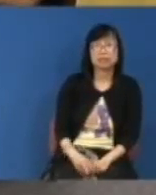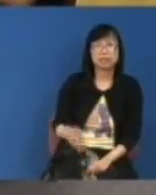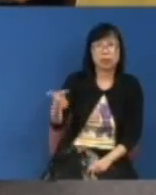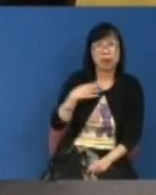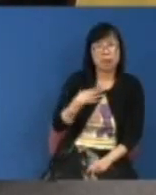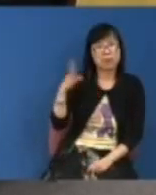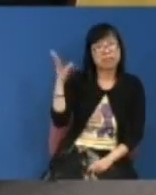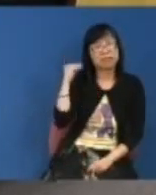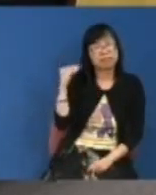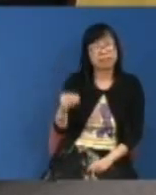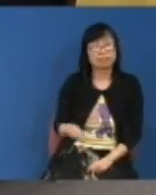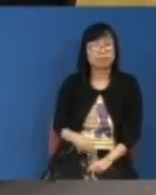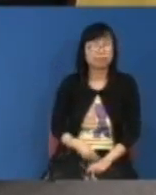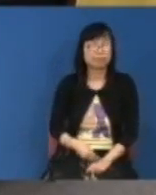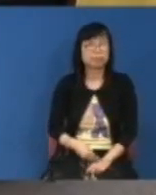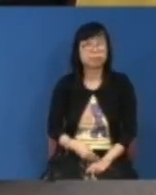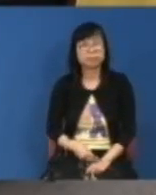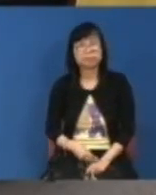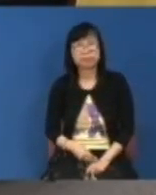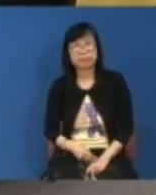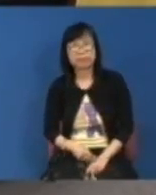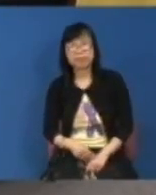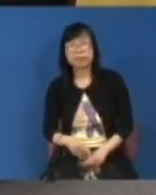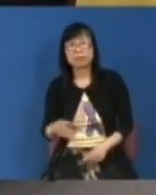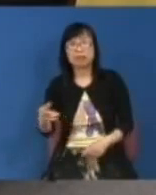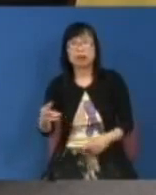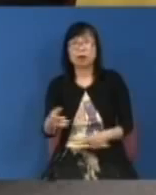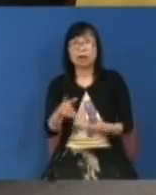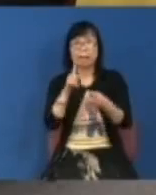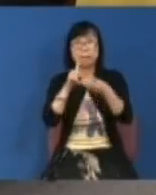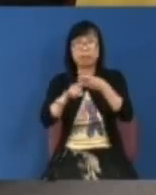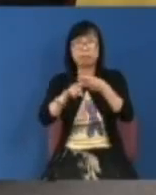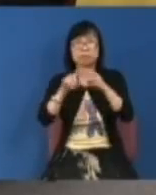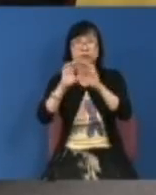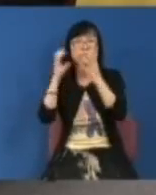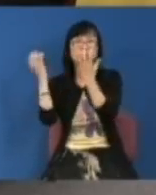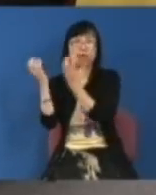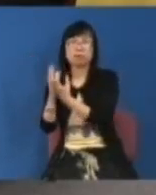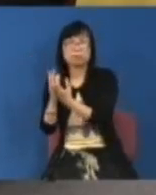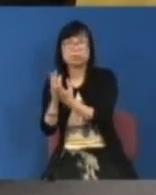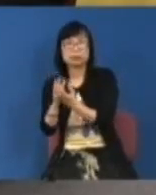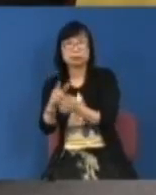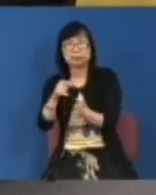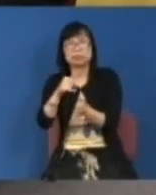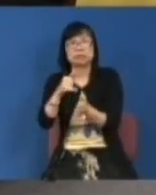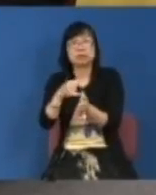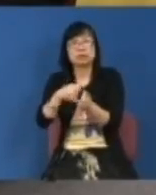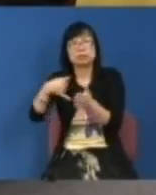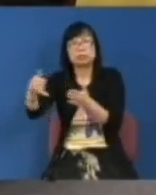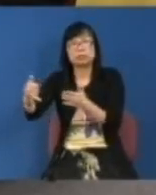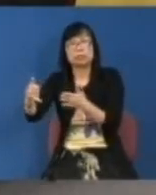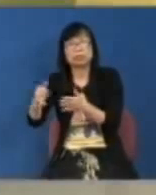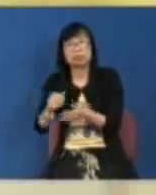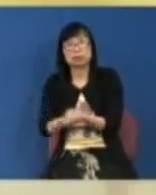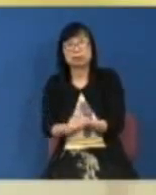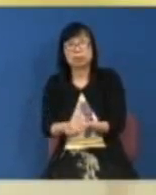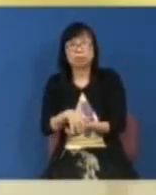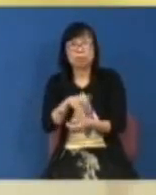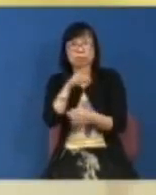實民主黨到今天已經是步步後退了，走了一個隔離了根本。大家不要